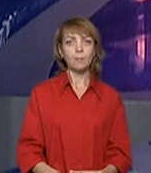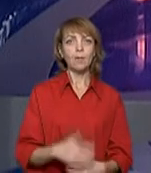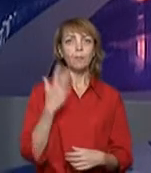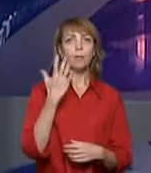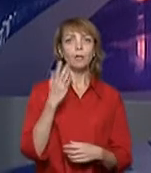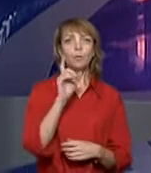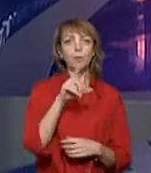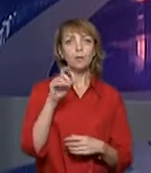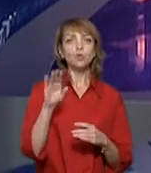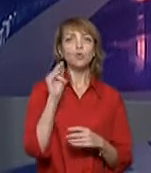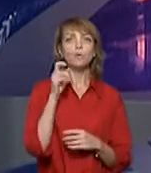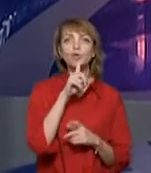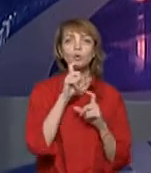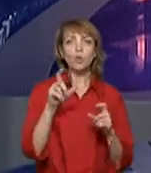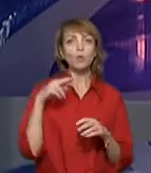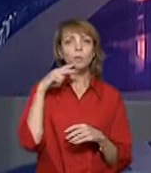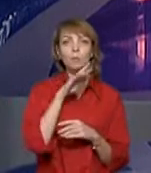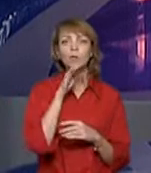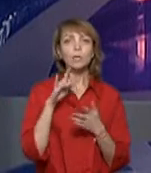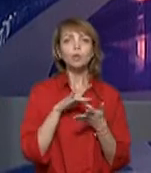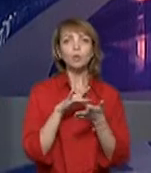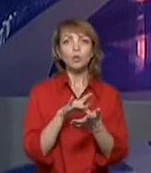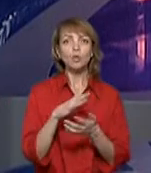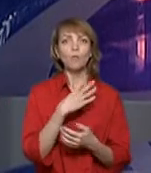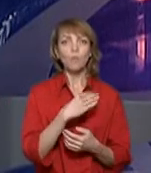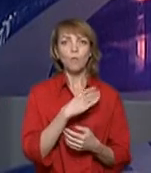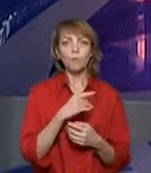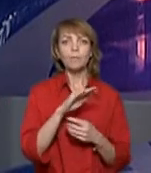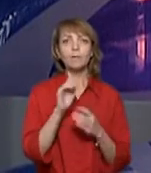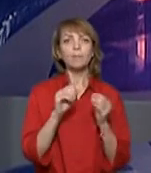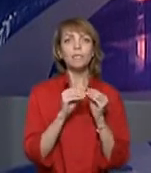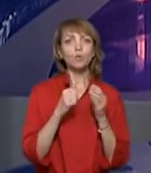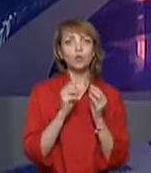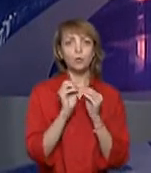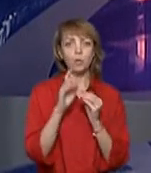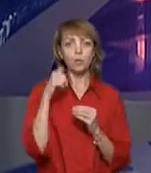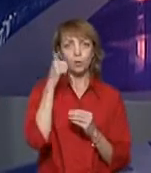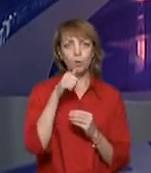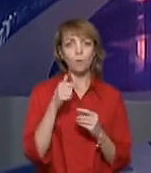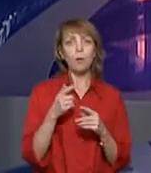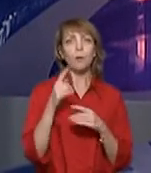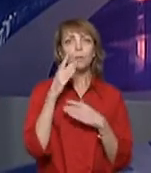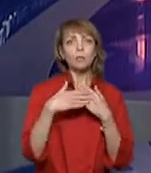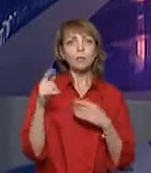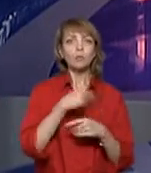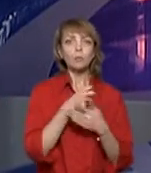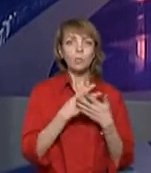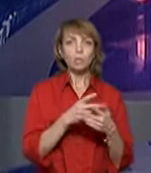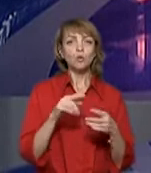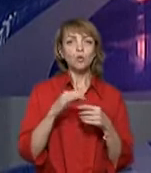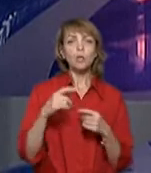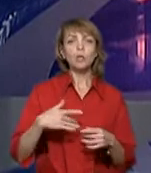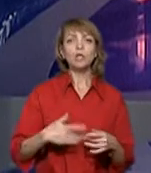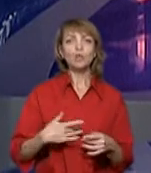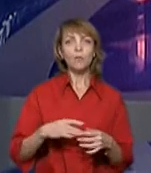П'ятеро підлітків з Чугуївської школи отруїлися під час екскурсії у Львові. Дітям від 10 до 14 років. Напередодні їх ушпиталили з гострою